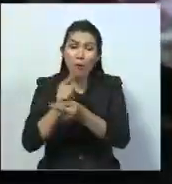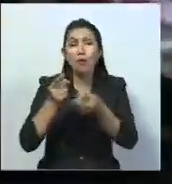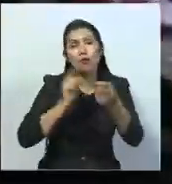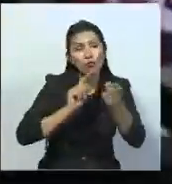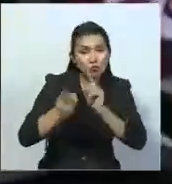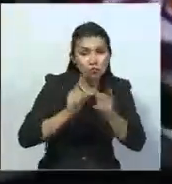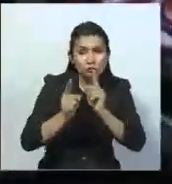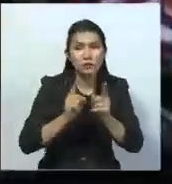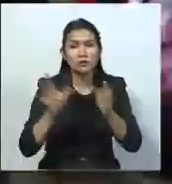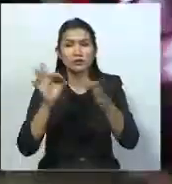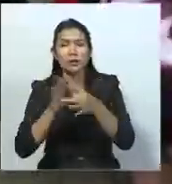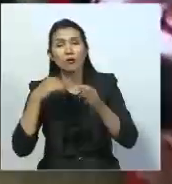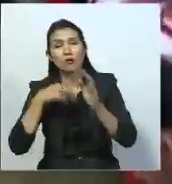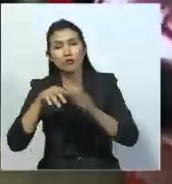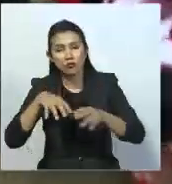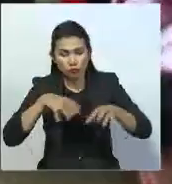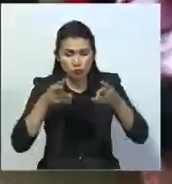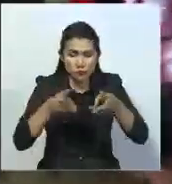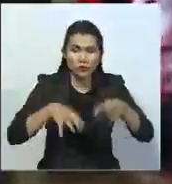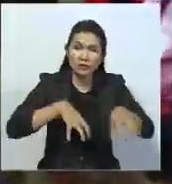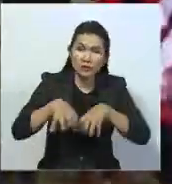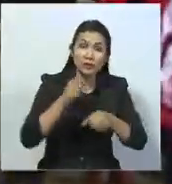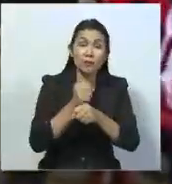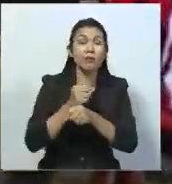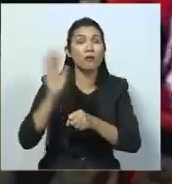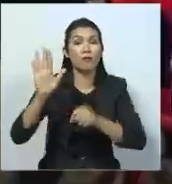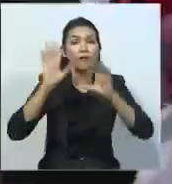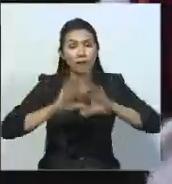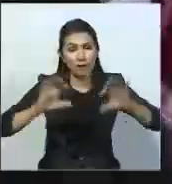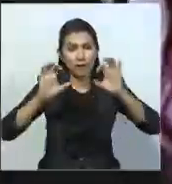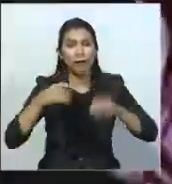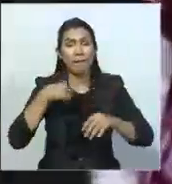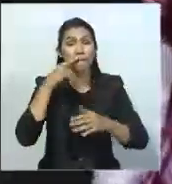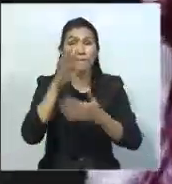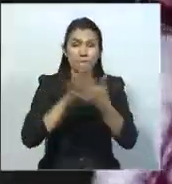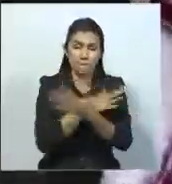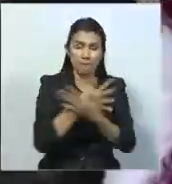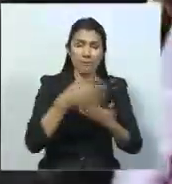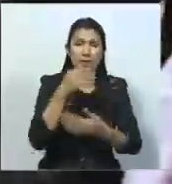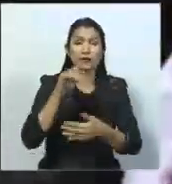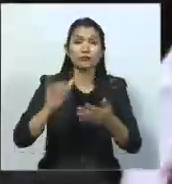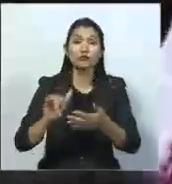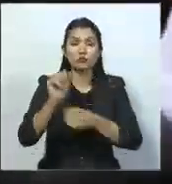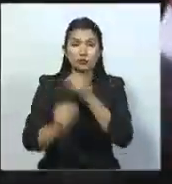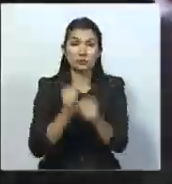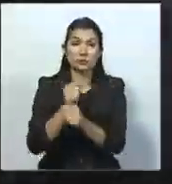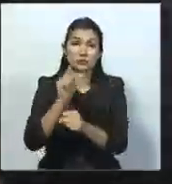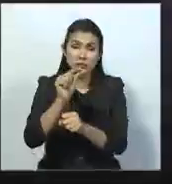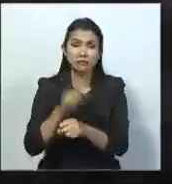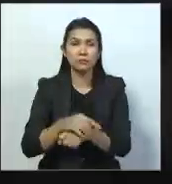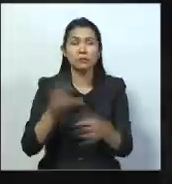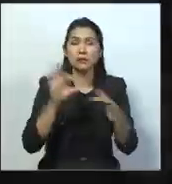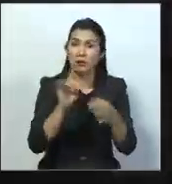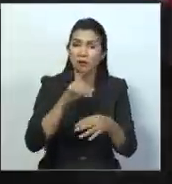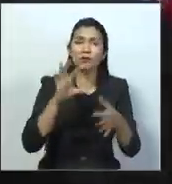ชนถึงเรื่องของนโยบายการบริหารงานของรัฐบาลและการขับเคลื่อนยุทธศาสตร์ชาติ20ปี6ด้านซึ่งประกอบไปด้วยความมั่นคง